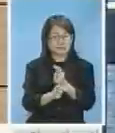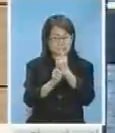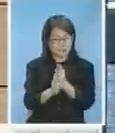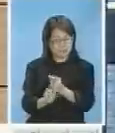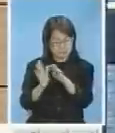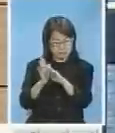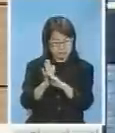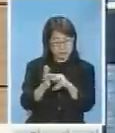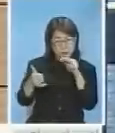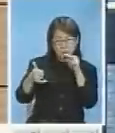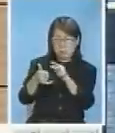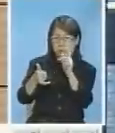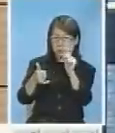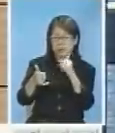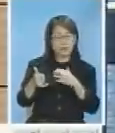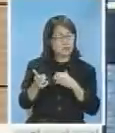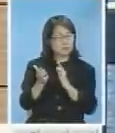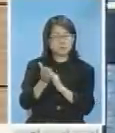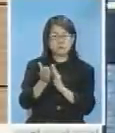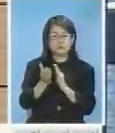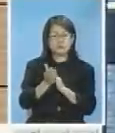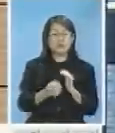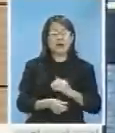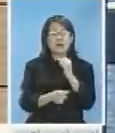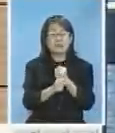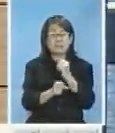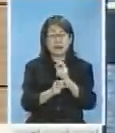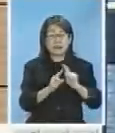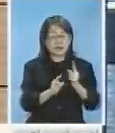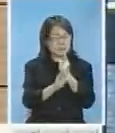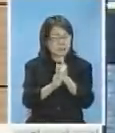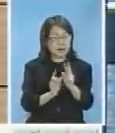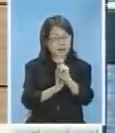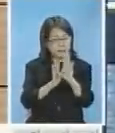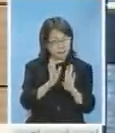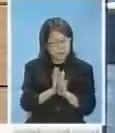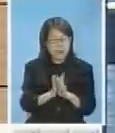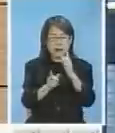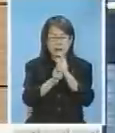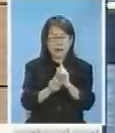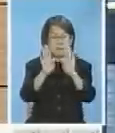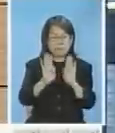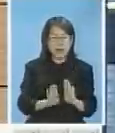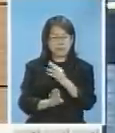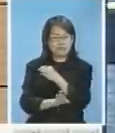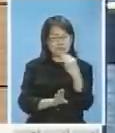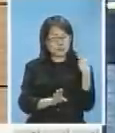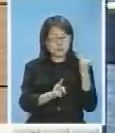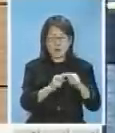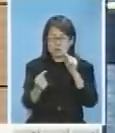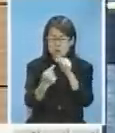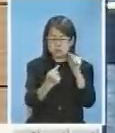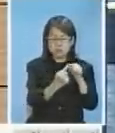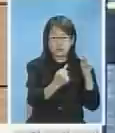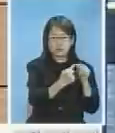ชื่นชมนะครับมีวัตถปฏิบัติระเบียบพิธีทางการทูตที่เหมาะสมเป็นที่ชื่น